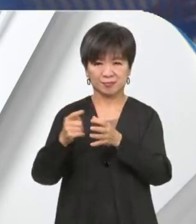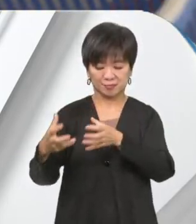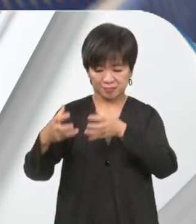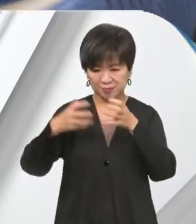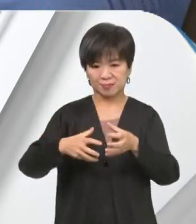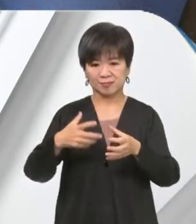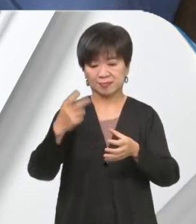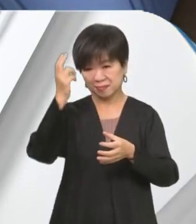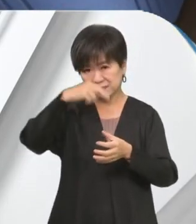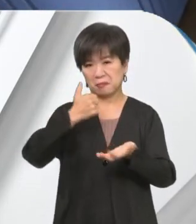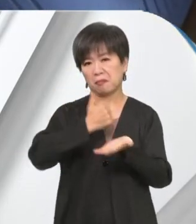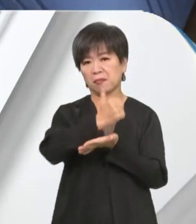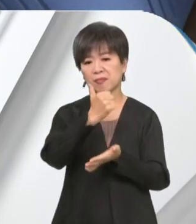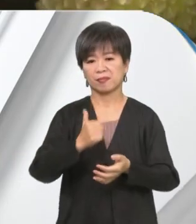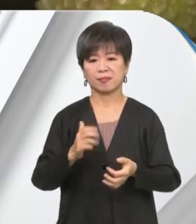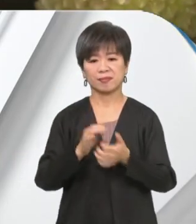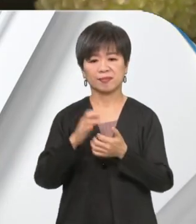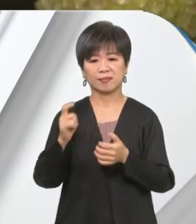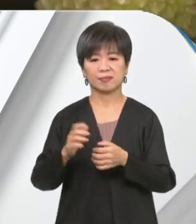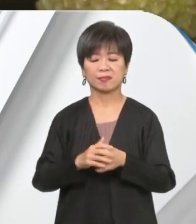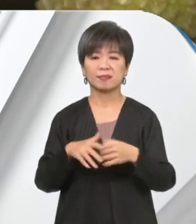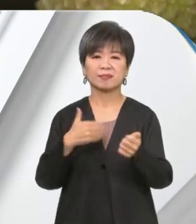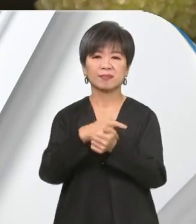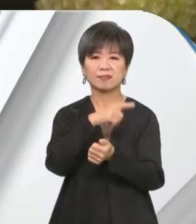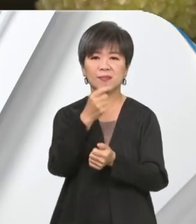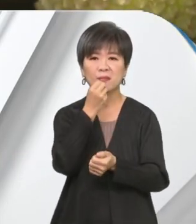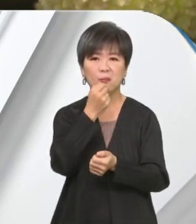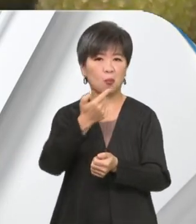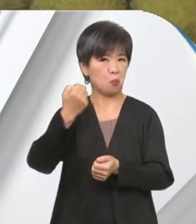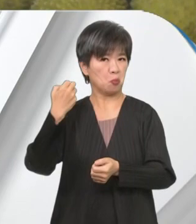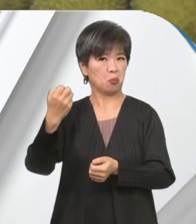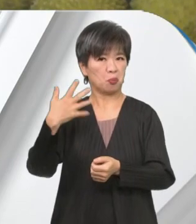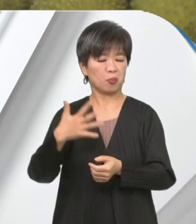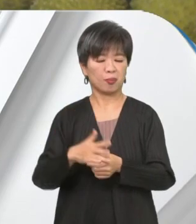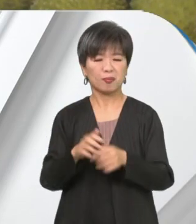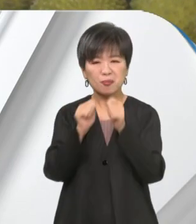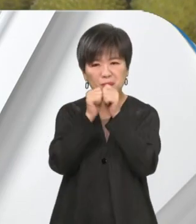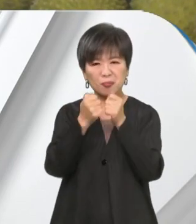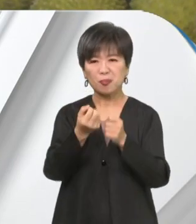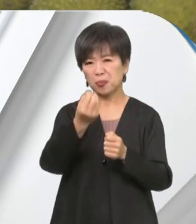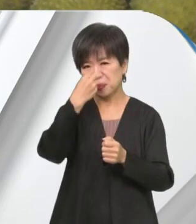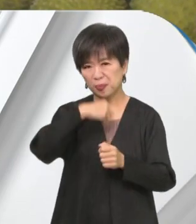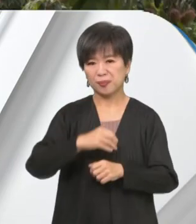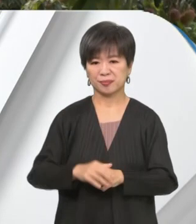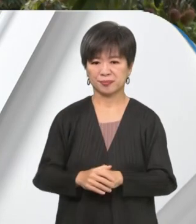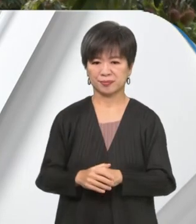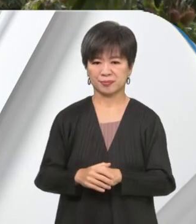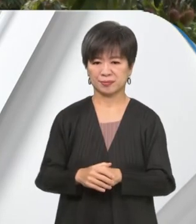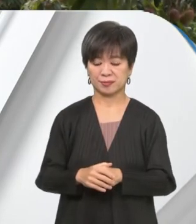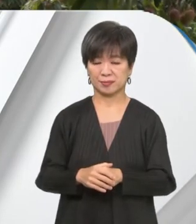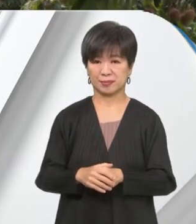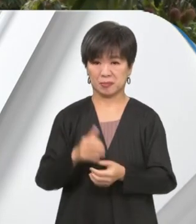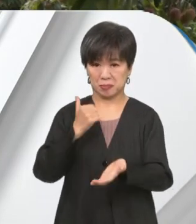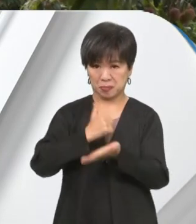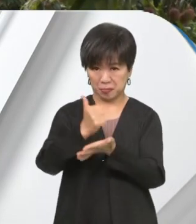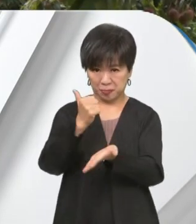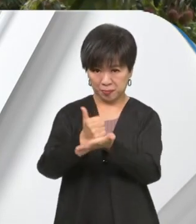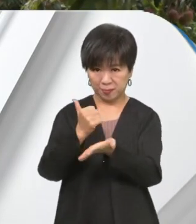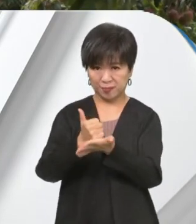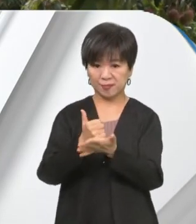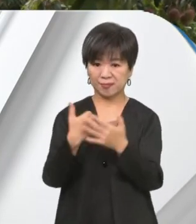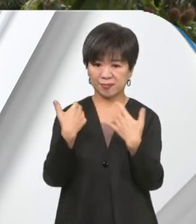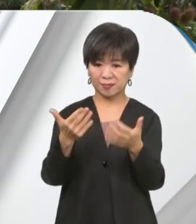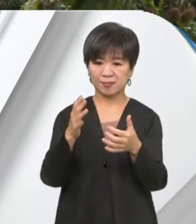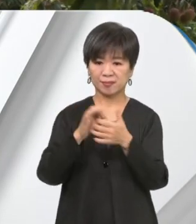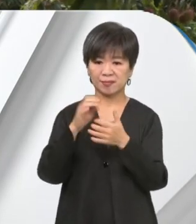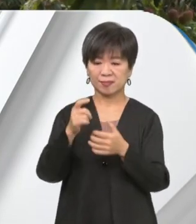批送出去，用以后本手飞扎是到山体最新鲜跟玉荷包。 把东西送到客户家，就是主要因为玉荷